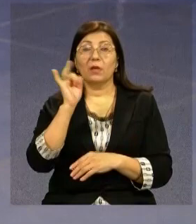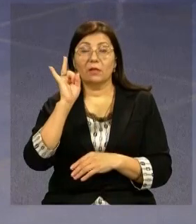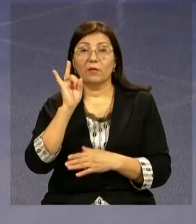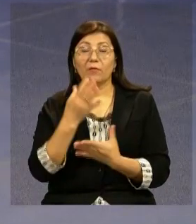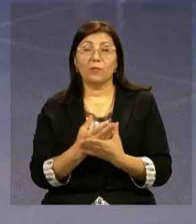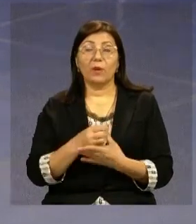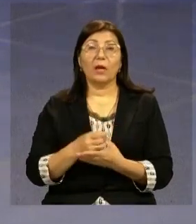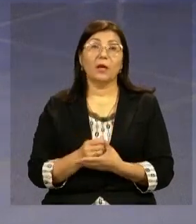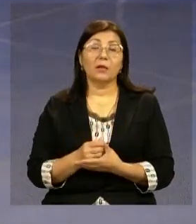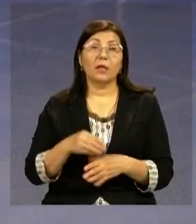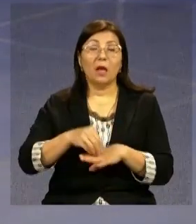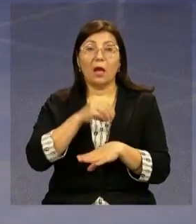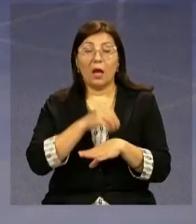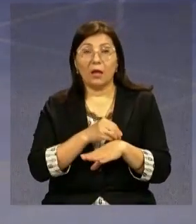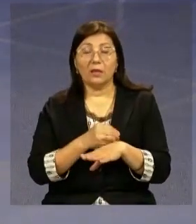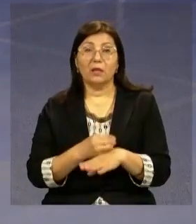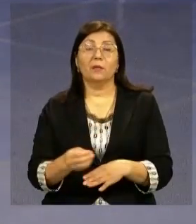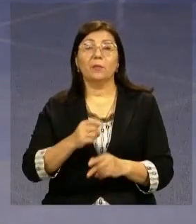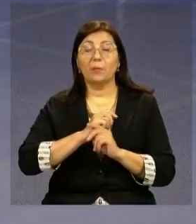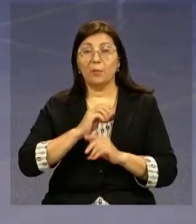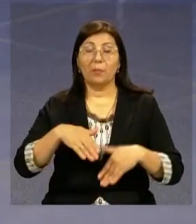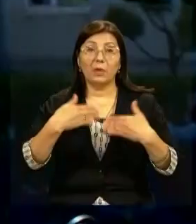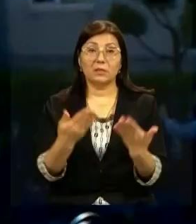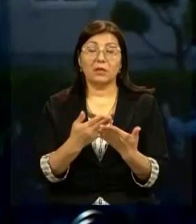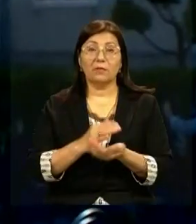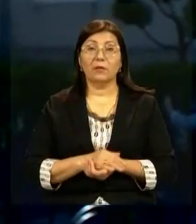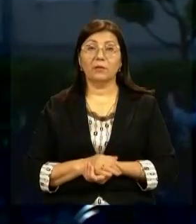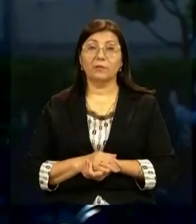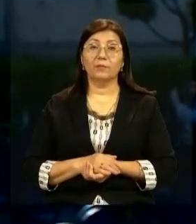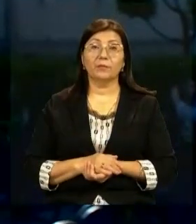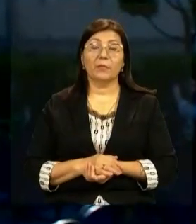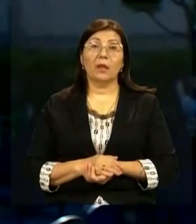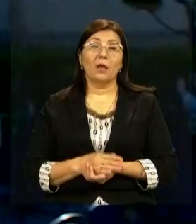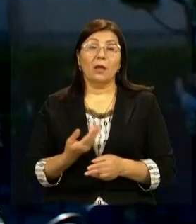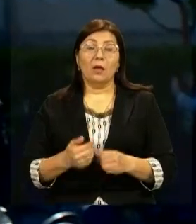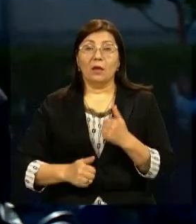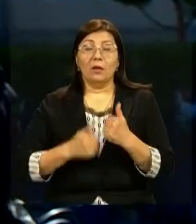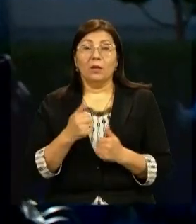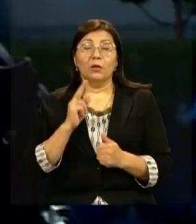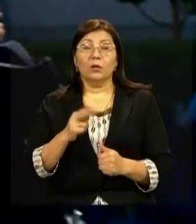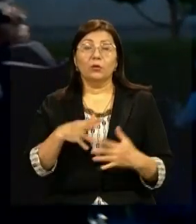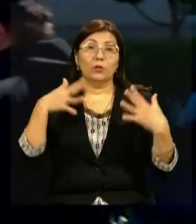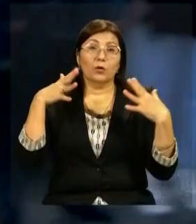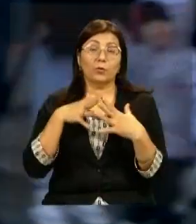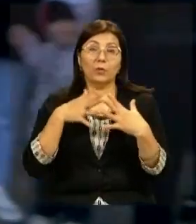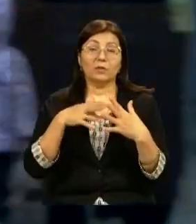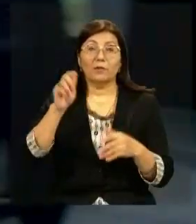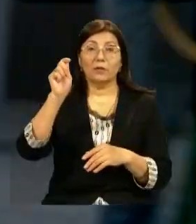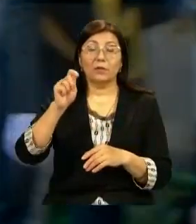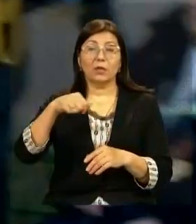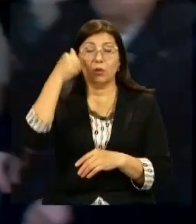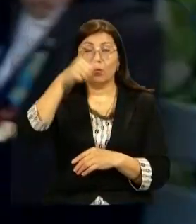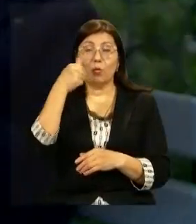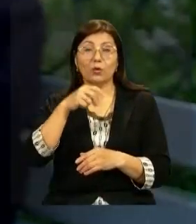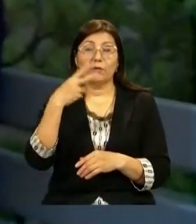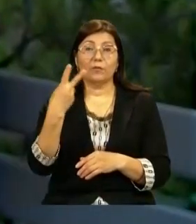Хромтау поздравил аким области Асхат Шахаров. Чтить ратные подвиги тех, кто на полях сражений и годы Второй мировой войны